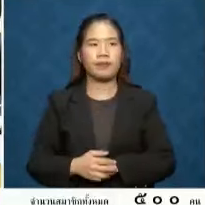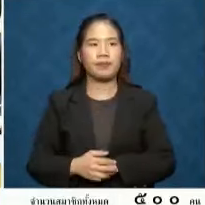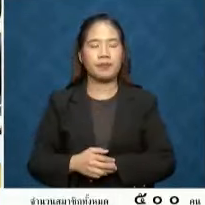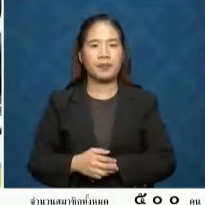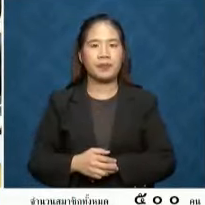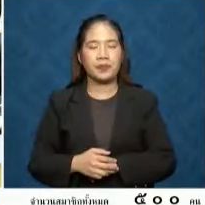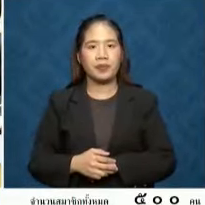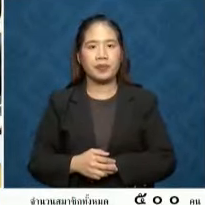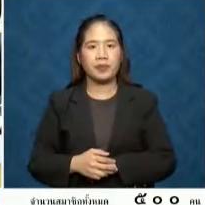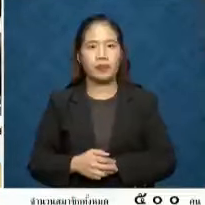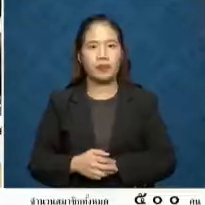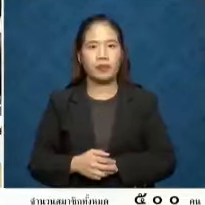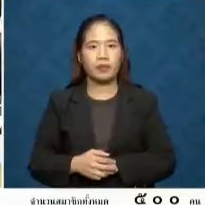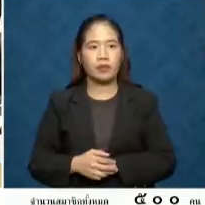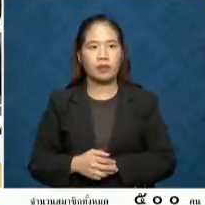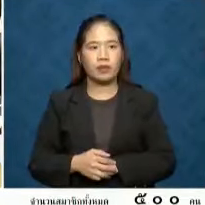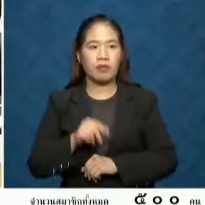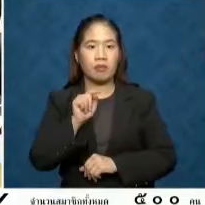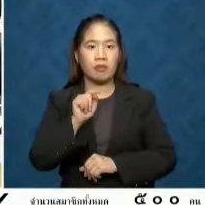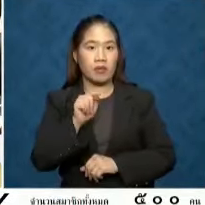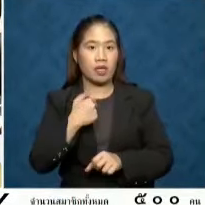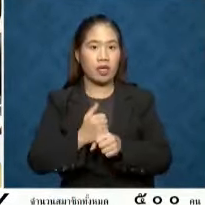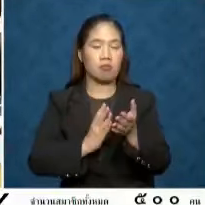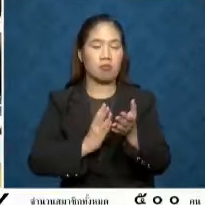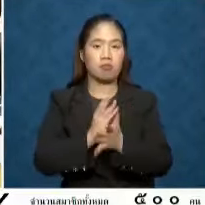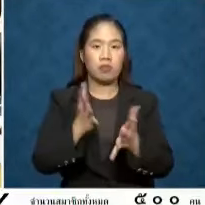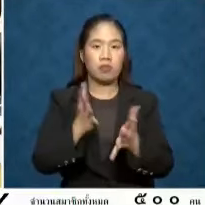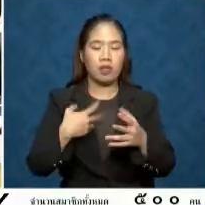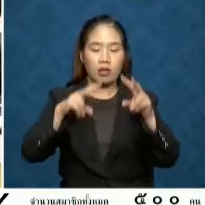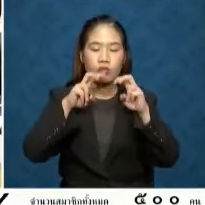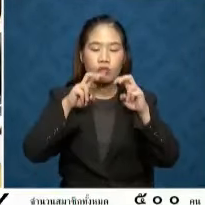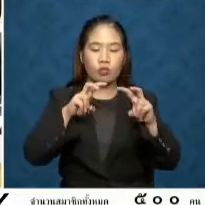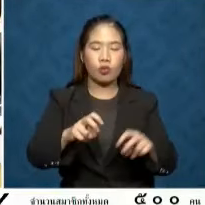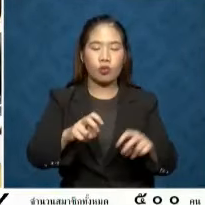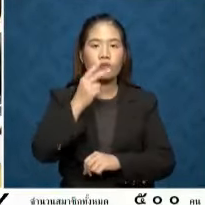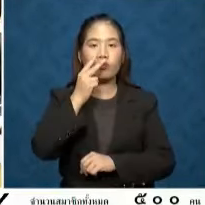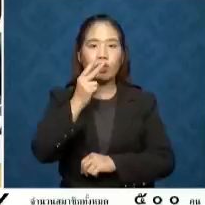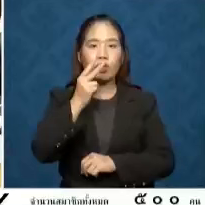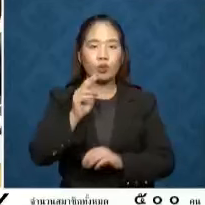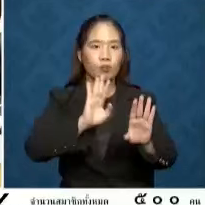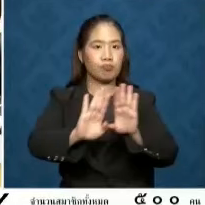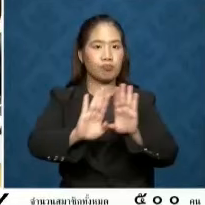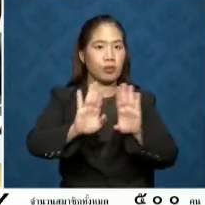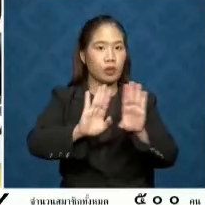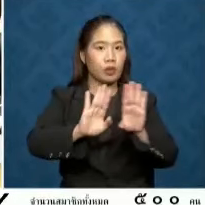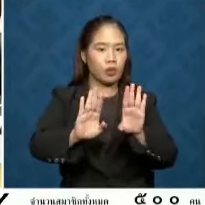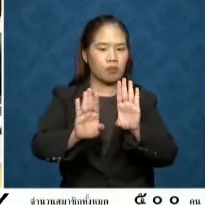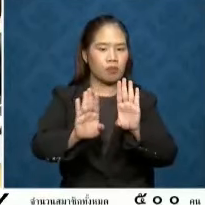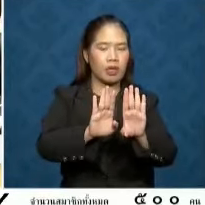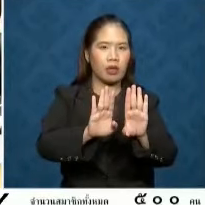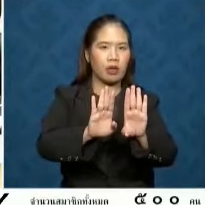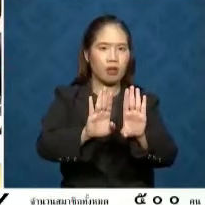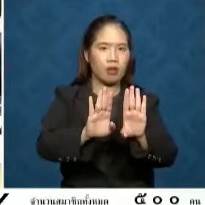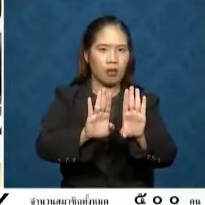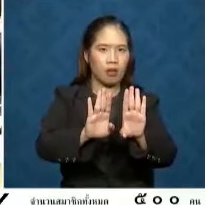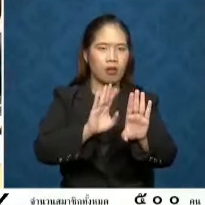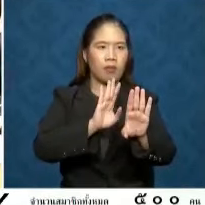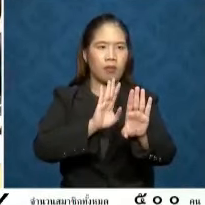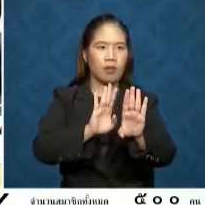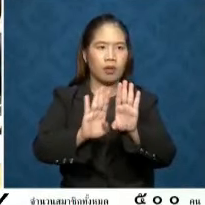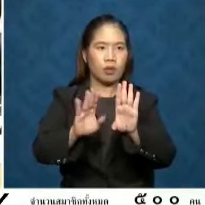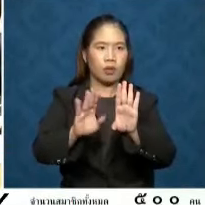ครับที่ทำไม่ได้ทำไม่สำเร็จครับการสำรวจลงไปดูประตูผนึกน้ำก็พบว่าประตูเนี่ยมันปิดอยู่ครึ่งเดียวประตูผนึกน้ำเนี่ยจะ